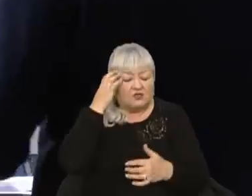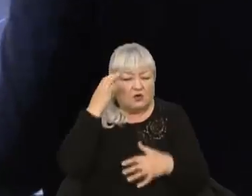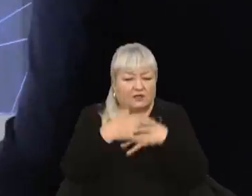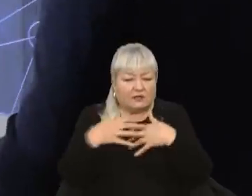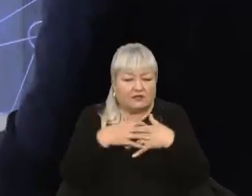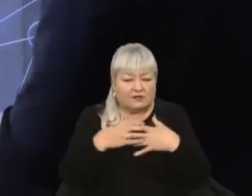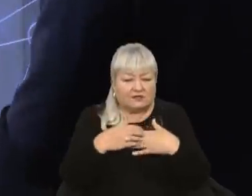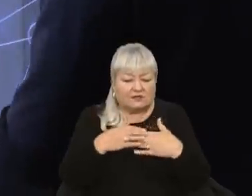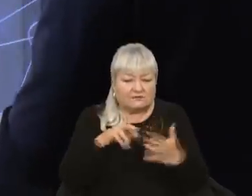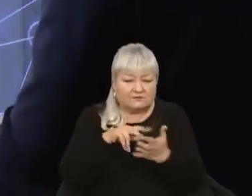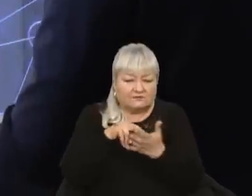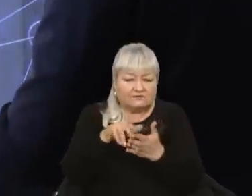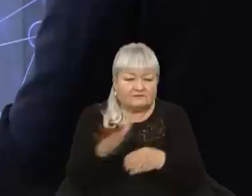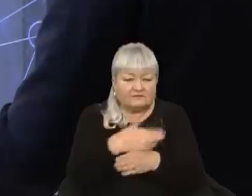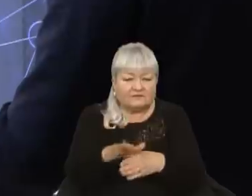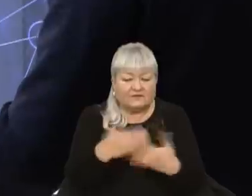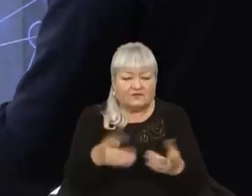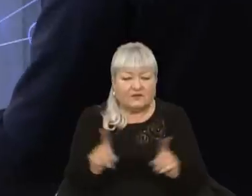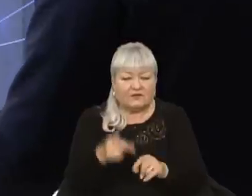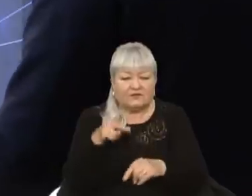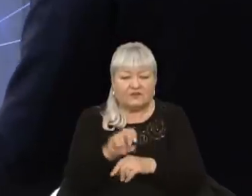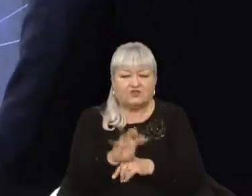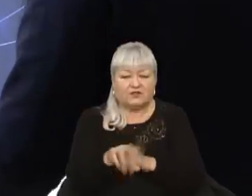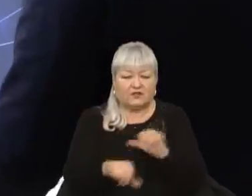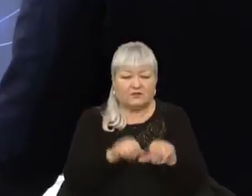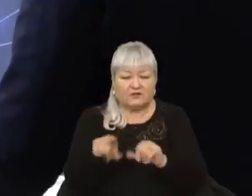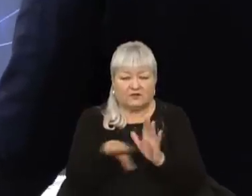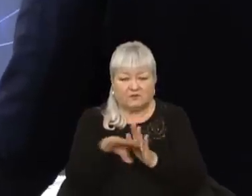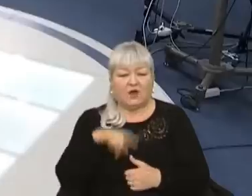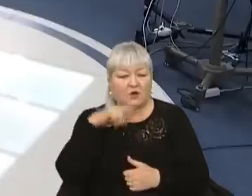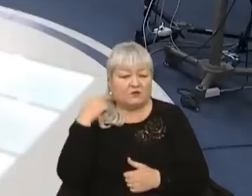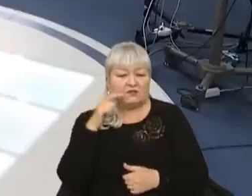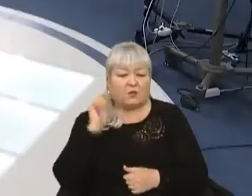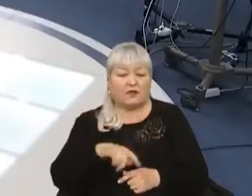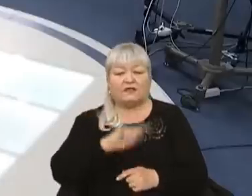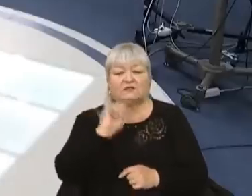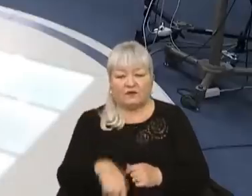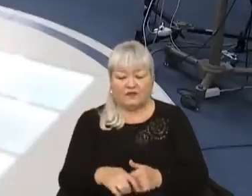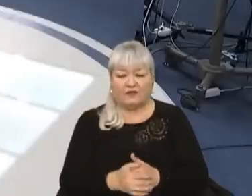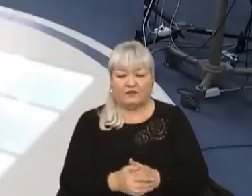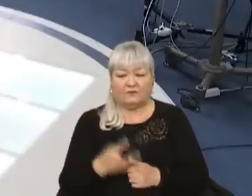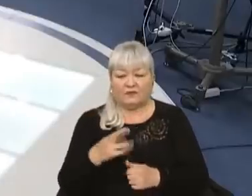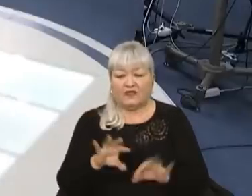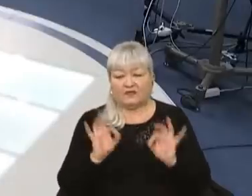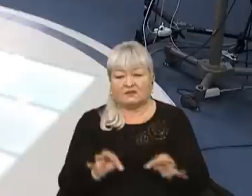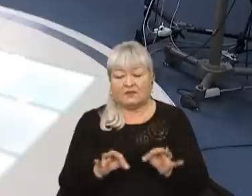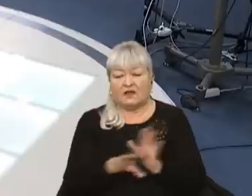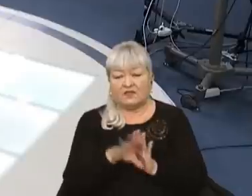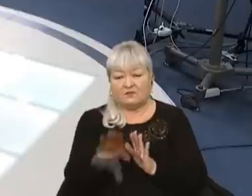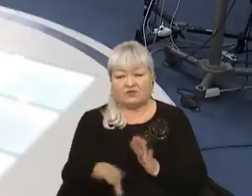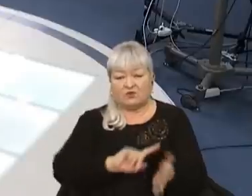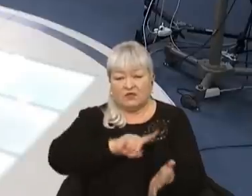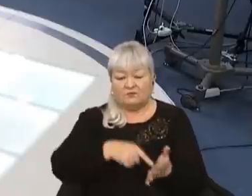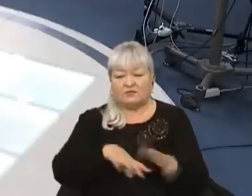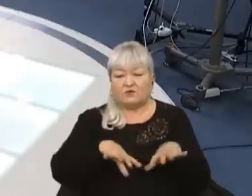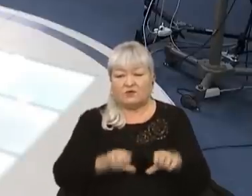що в 2014 році я пішов з міської ради. Я насправді пішов з міської